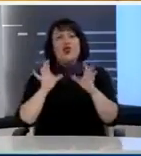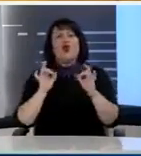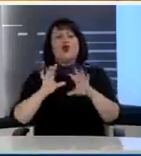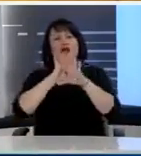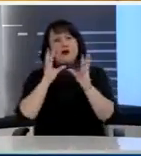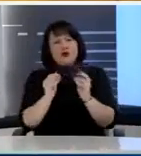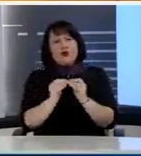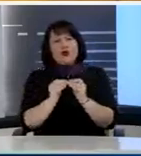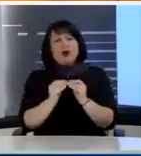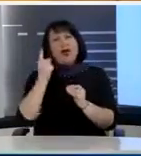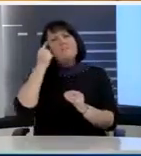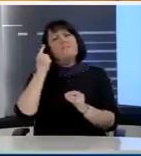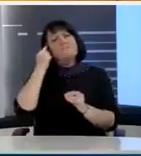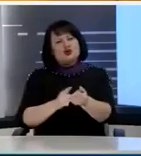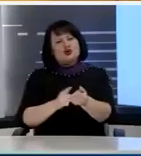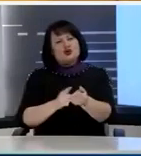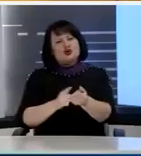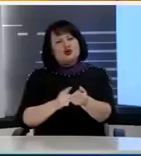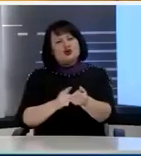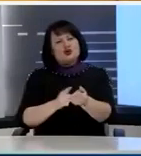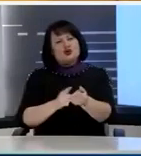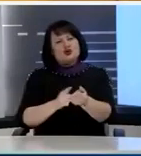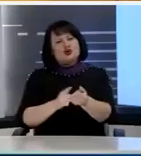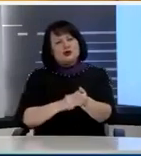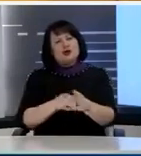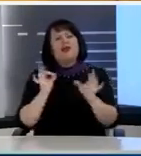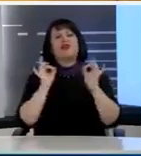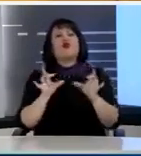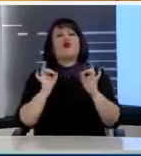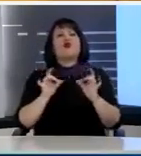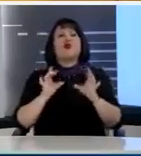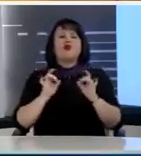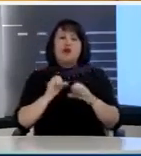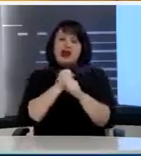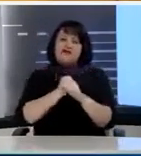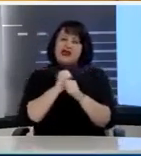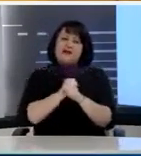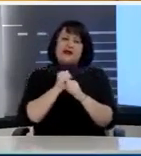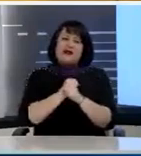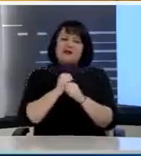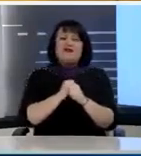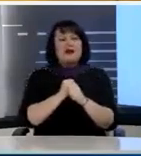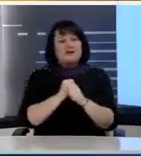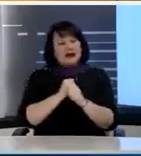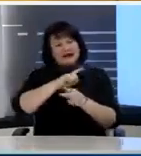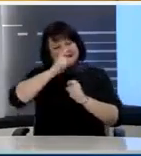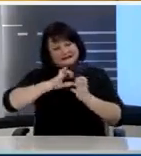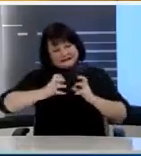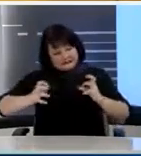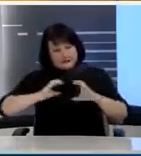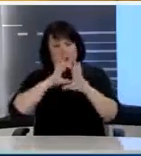Και οι ασθενείς με μεσογειακή ανεμία έπαιρναν δωρεάν ακόμα και τα φάρμακα που αφορούσαν επιπλοκές της νόσου.